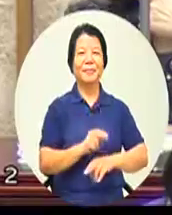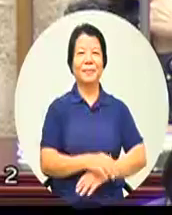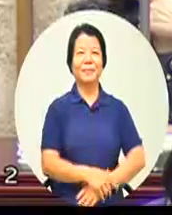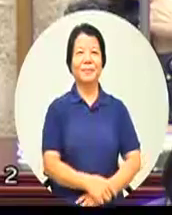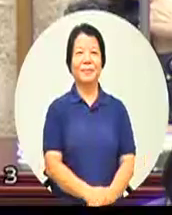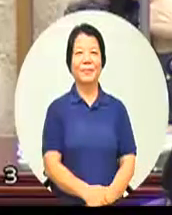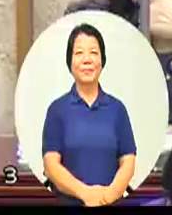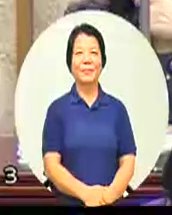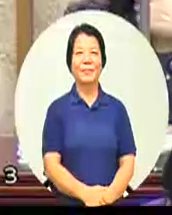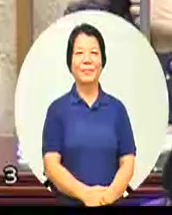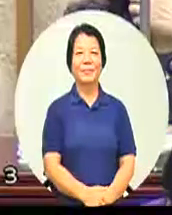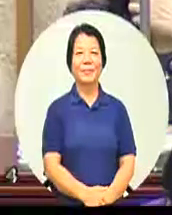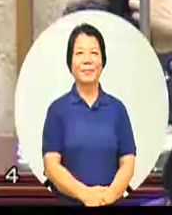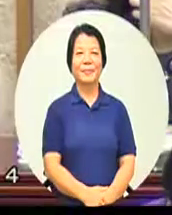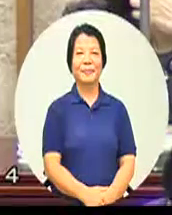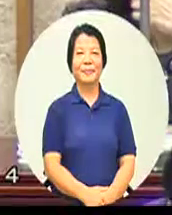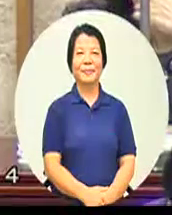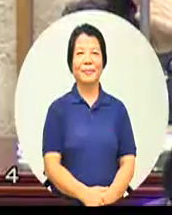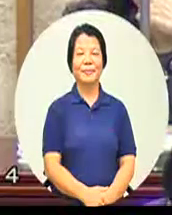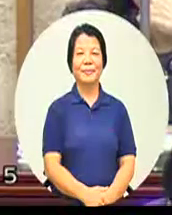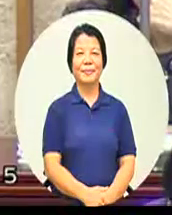阿姆是阿伯太太。